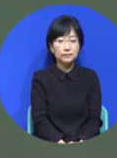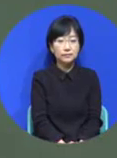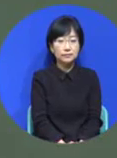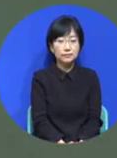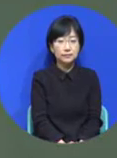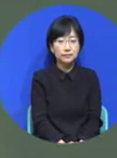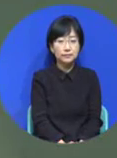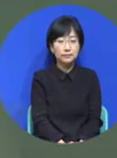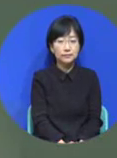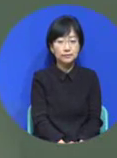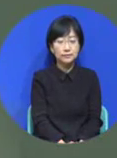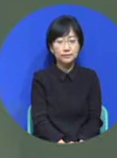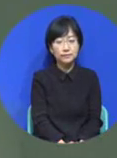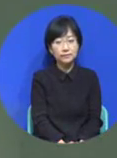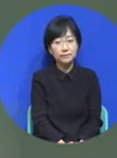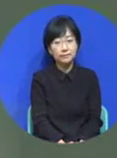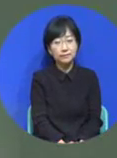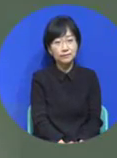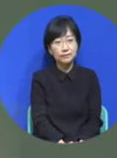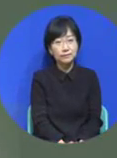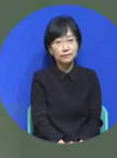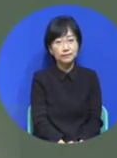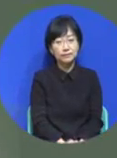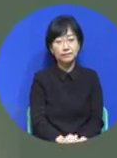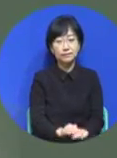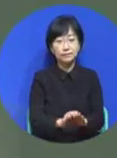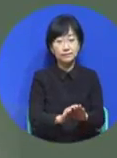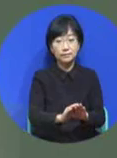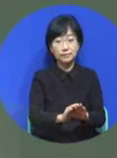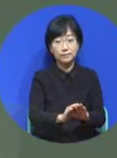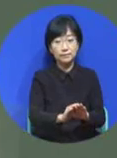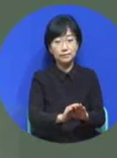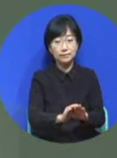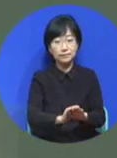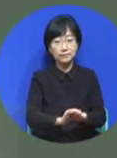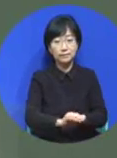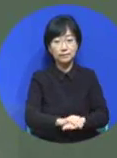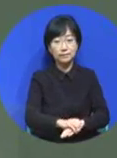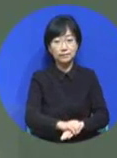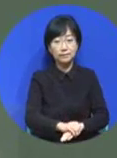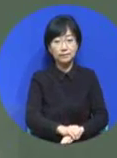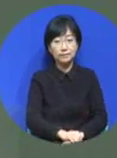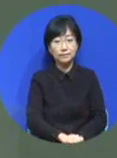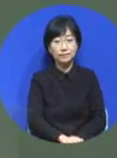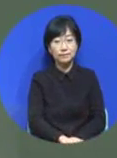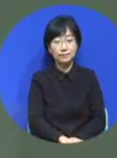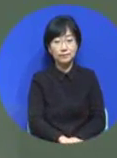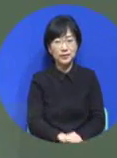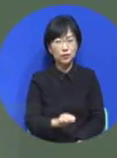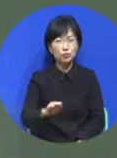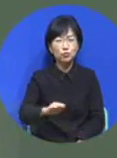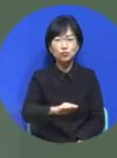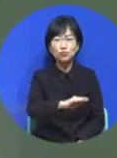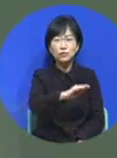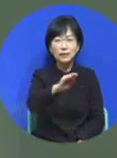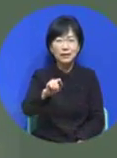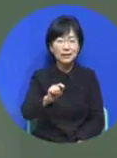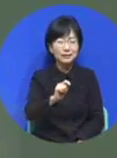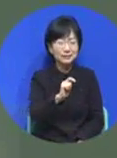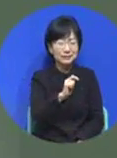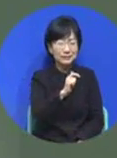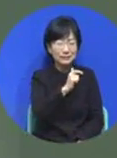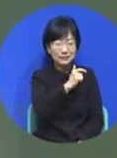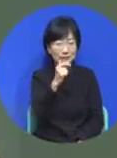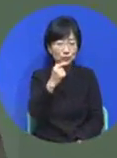오늘 오해는 우리가 가장 손해 보는 것은 뭐고 제일 응답받는 것은